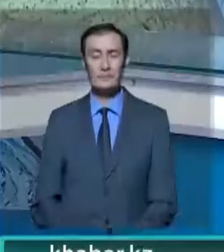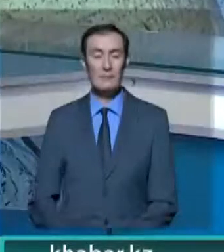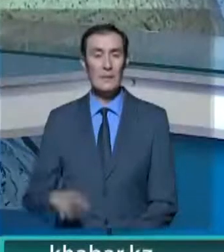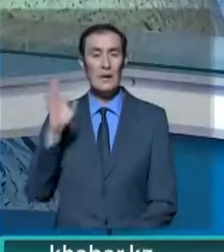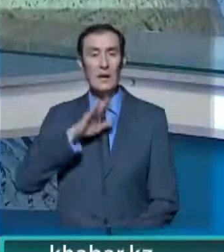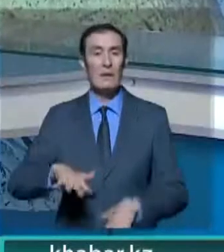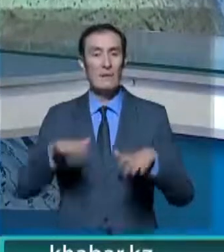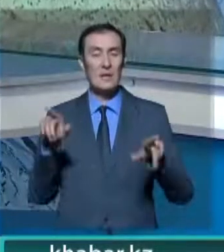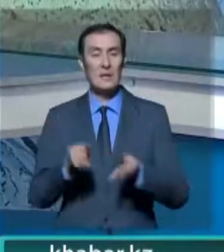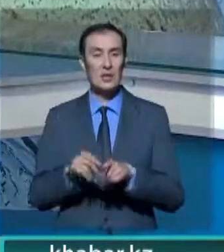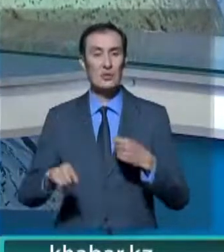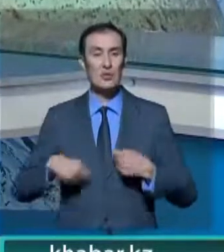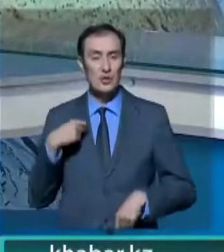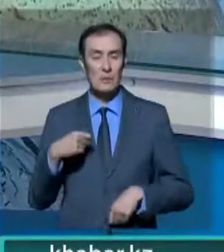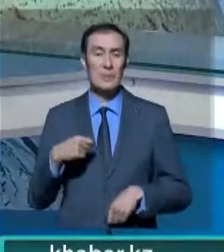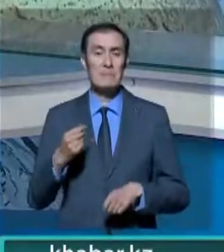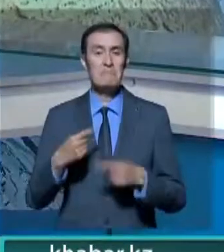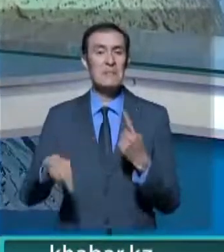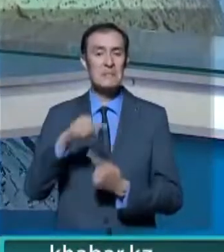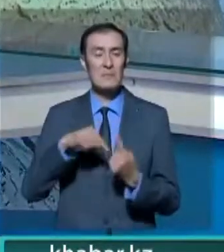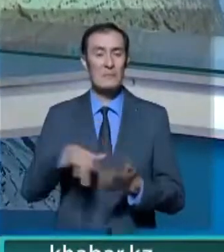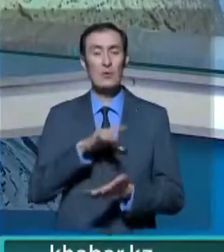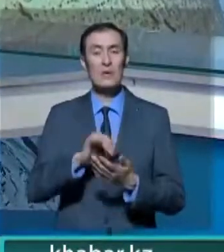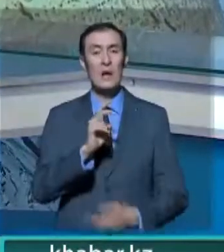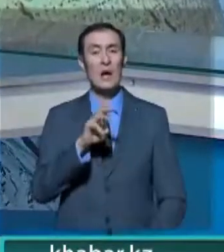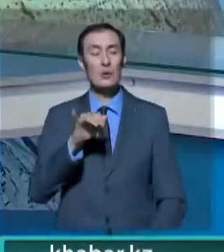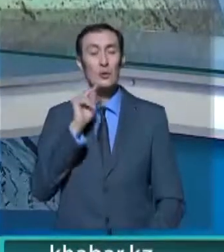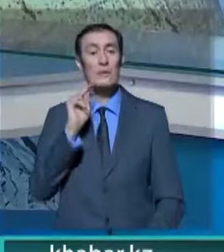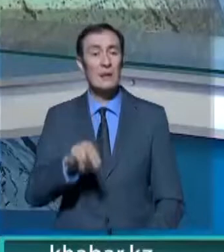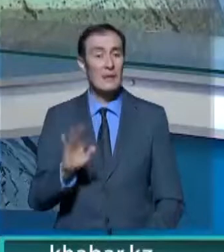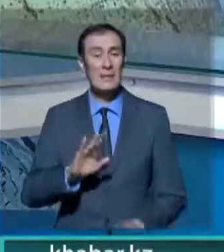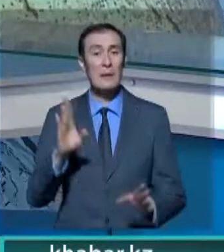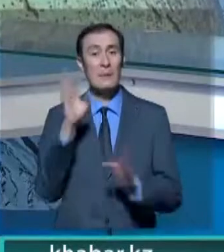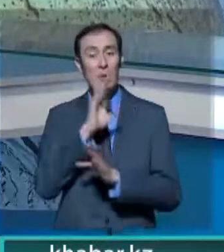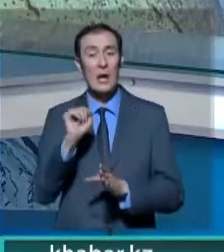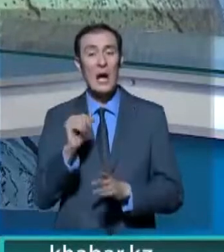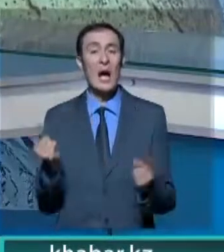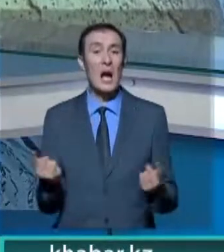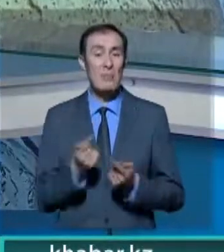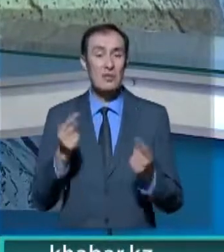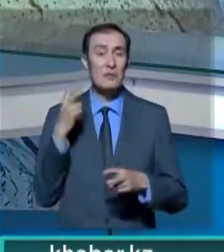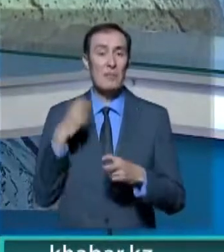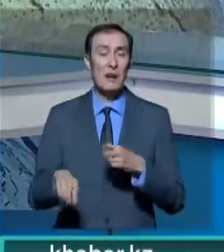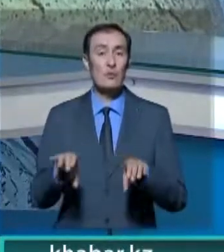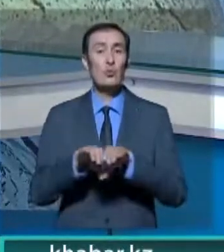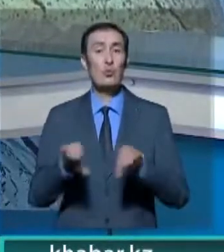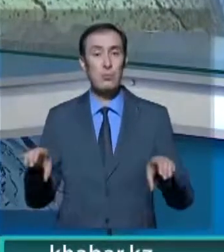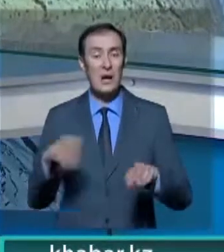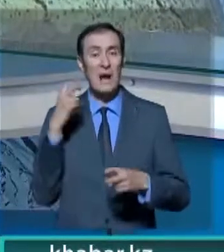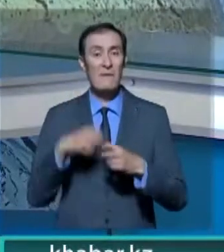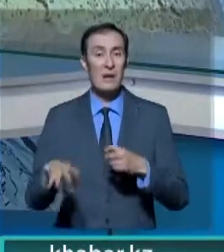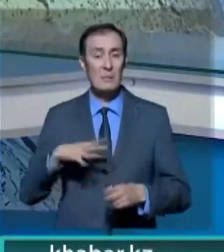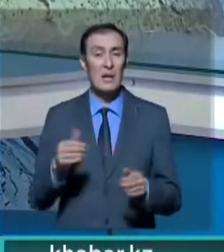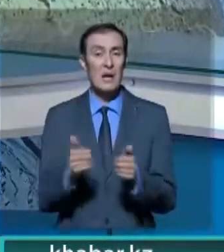Вода причинила немалый ущерб некоторым бизнесменам Актау. Правда, там виновата уже не стихия, а рядовой прорыв трубы. Авария